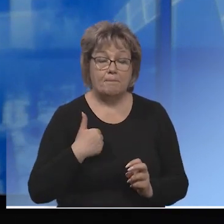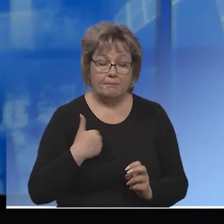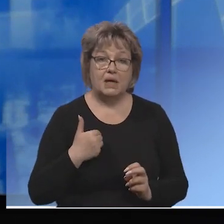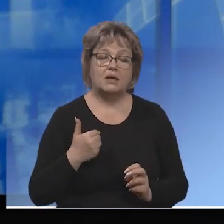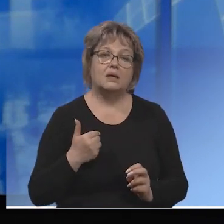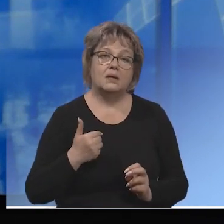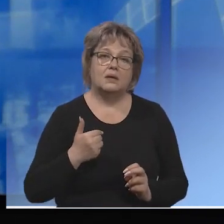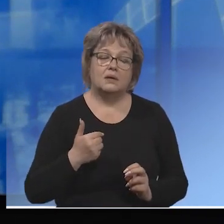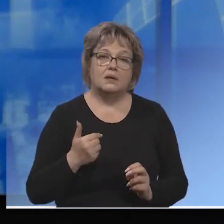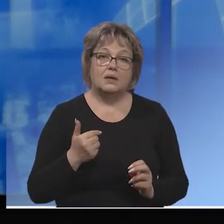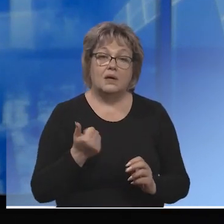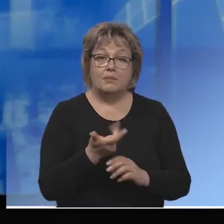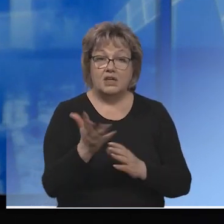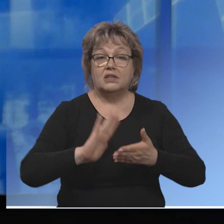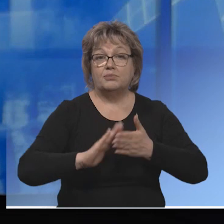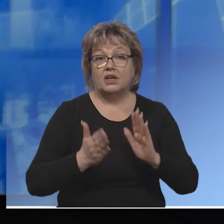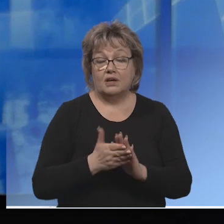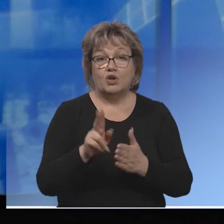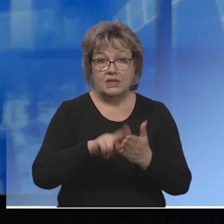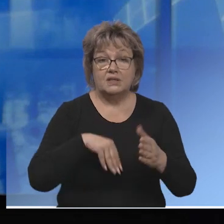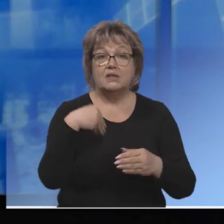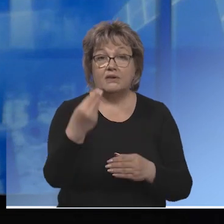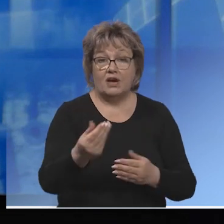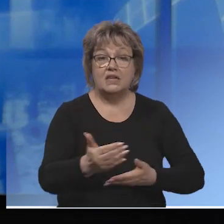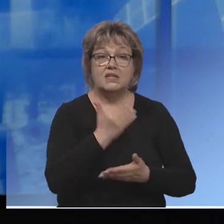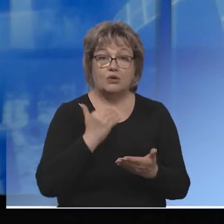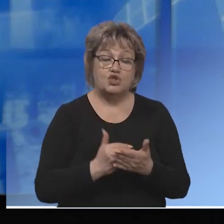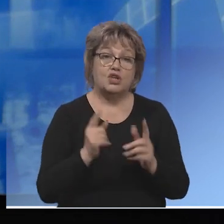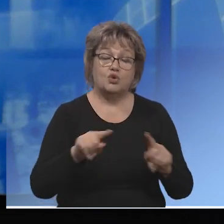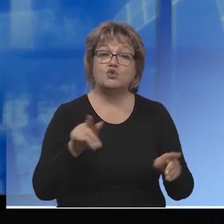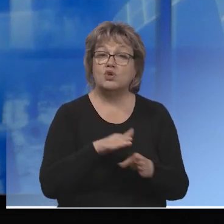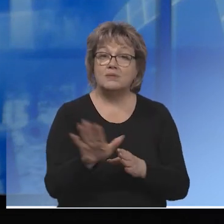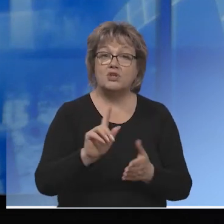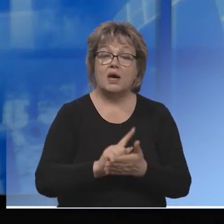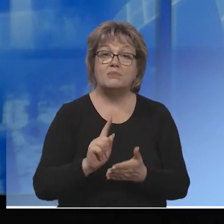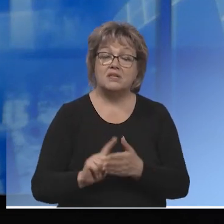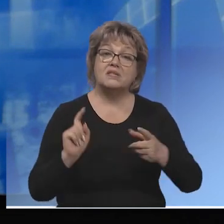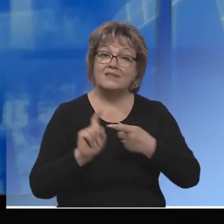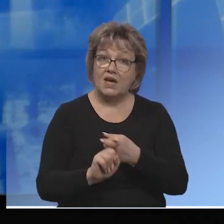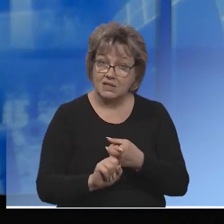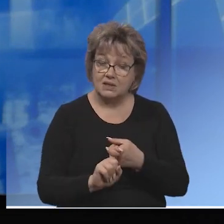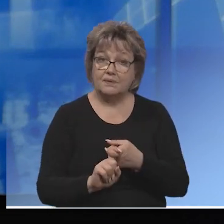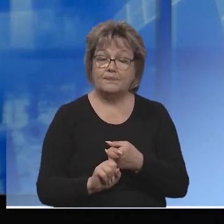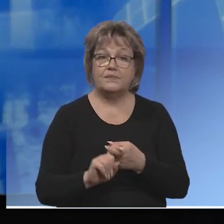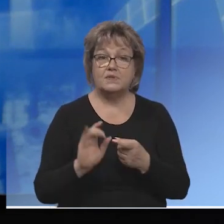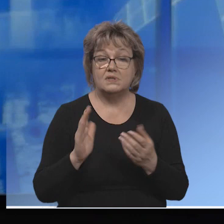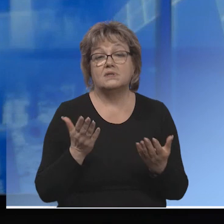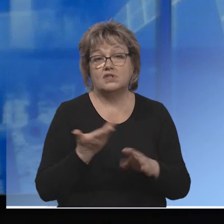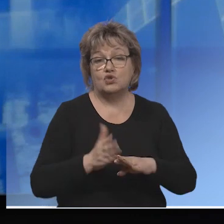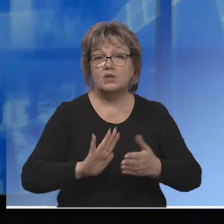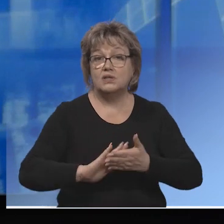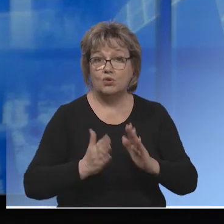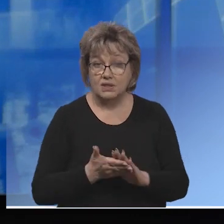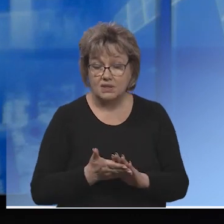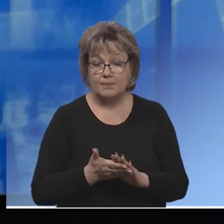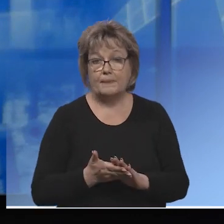мы по ряду договоров лизинга выдавали заключение о том, что неисполнение обязательств связано с